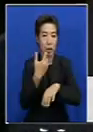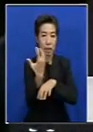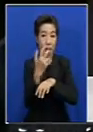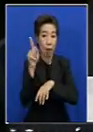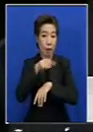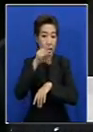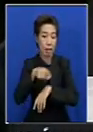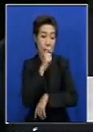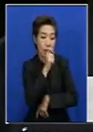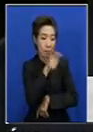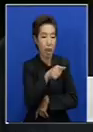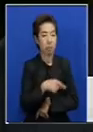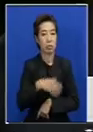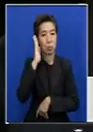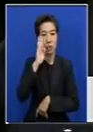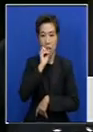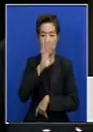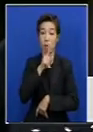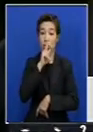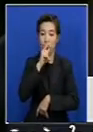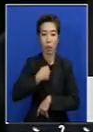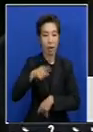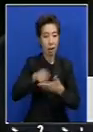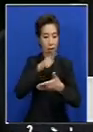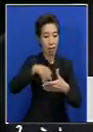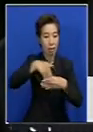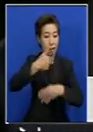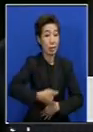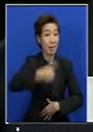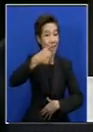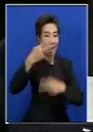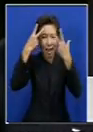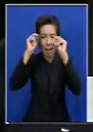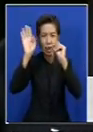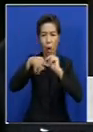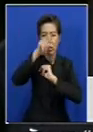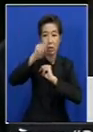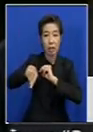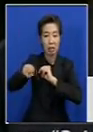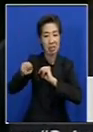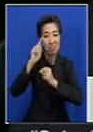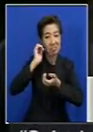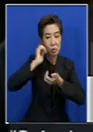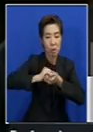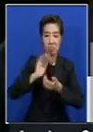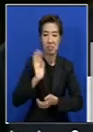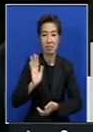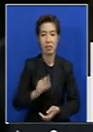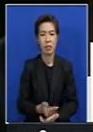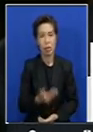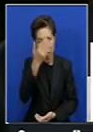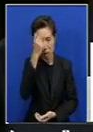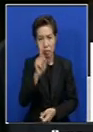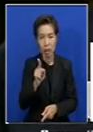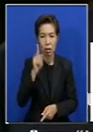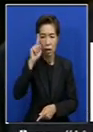ว่าหากเขาชนะการเลือกตั้งความสัมพันธ์กับนายกรัฐมนตรีเดวิดคาเมรอนของอังกฤษจะไม่ชื่นมื่นอย่างแน่นอนหลังจาก